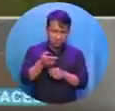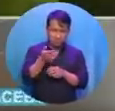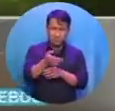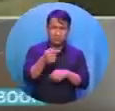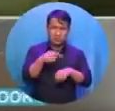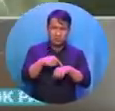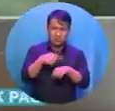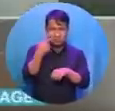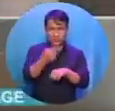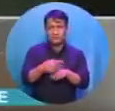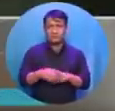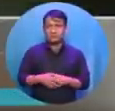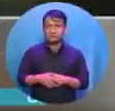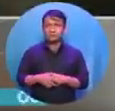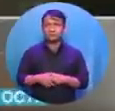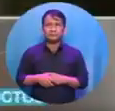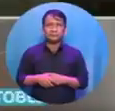na yon?